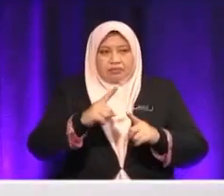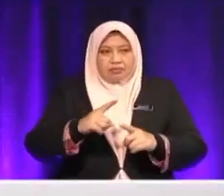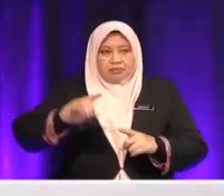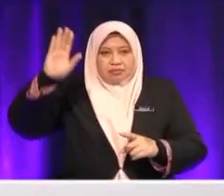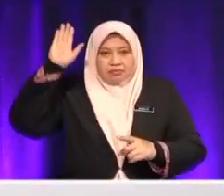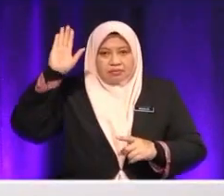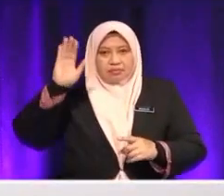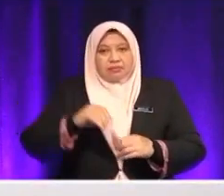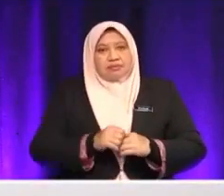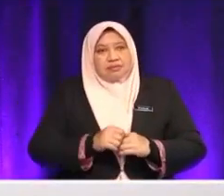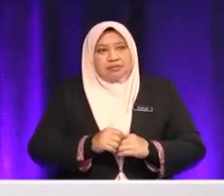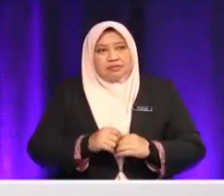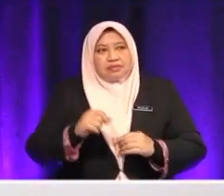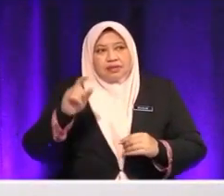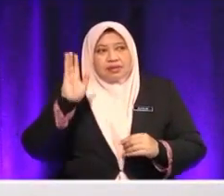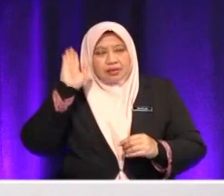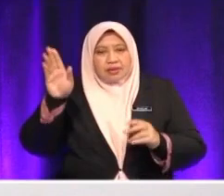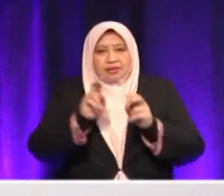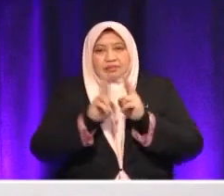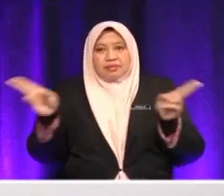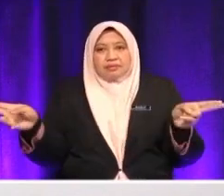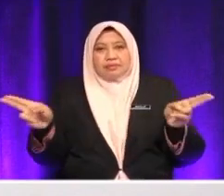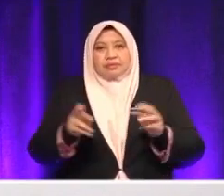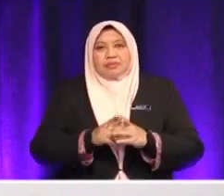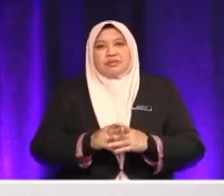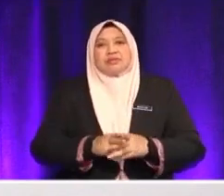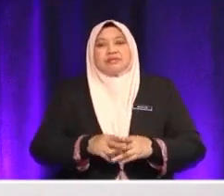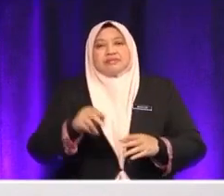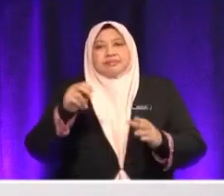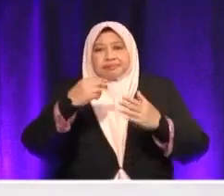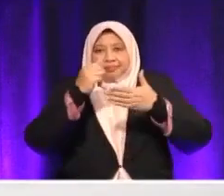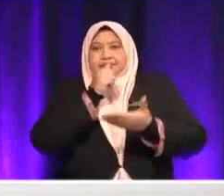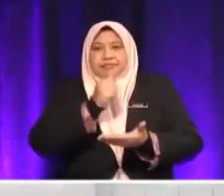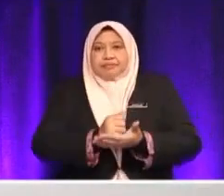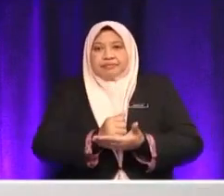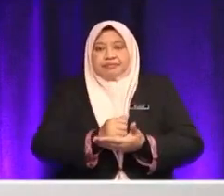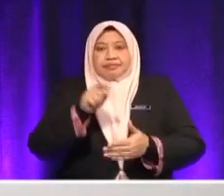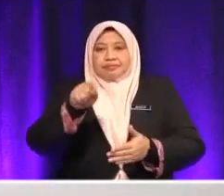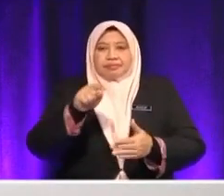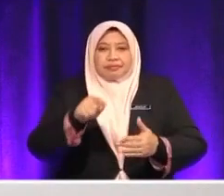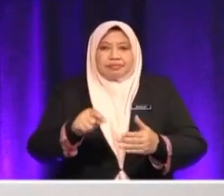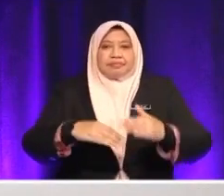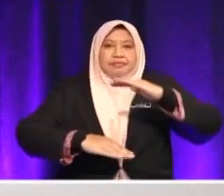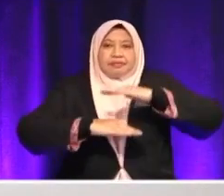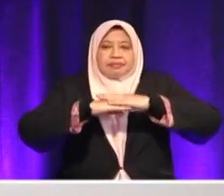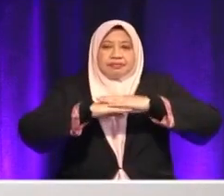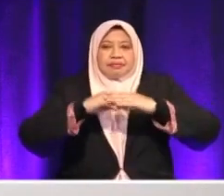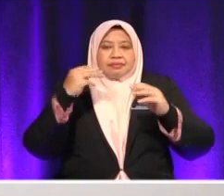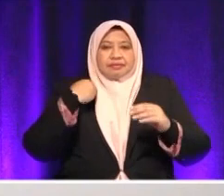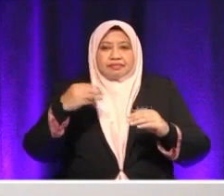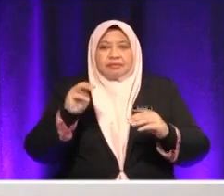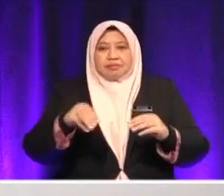sekarang apakah nilai titik maksimal ada tak murid yang sudah dapat menjawab